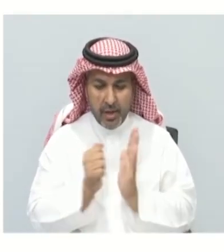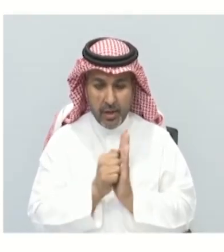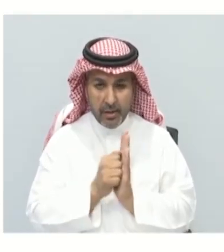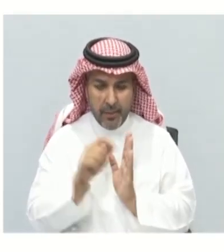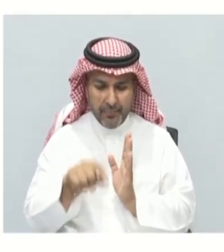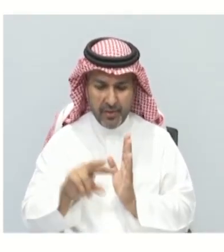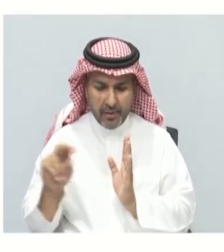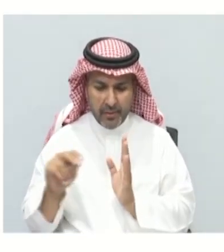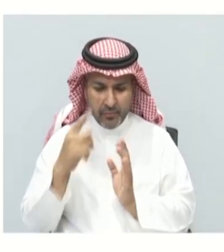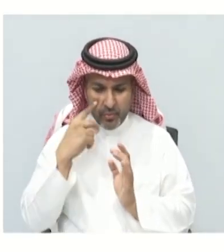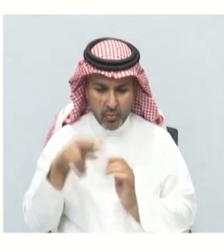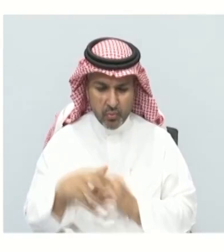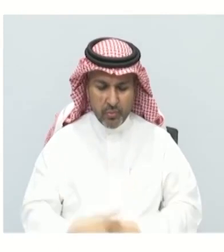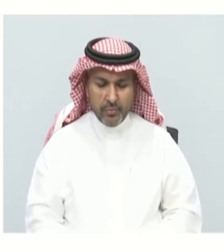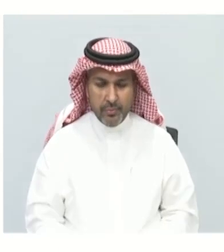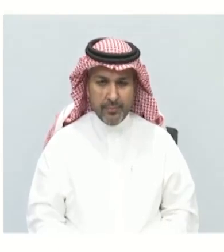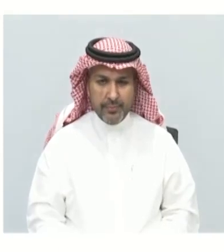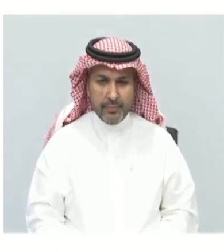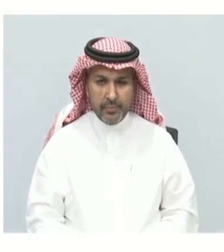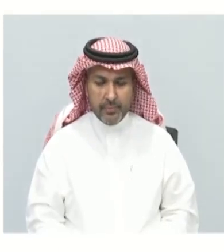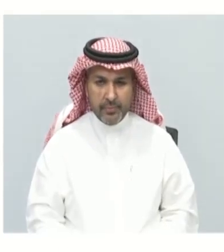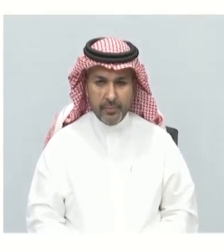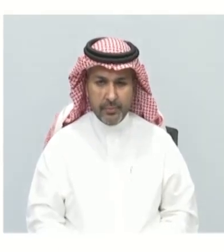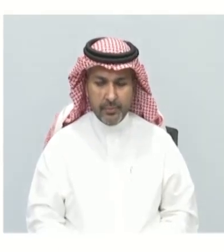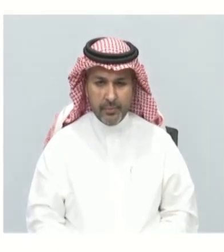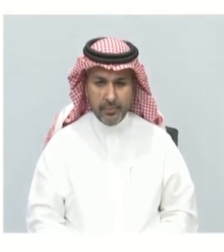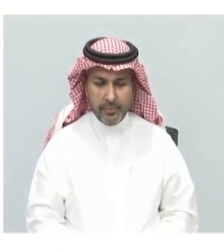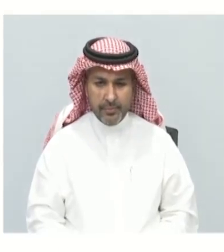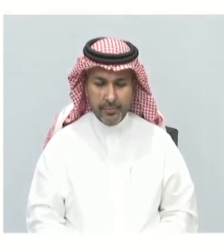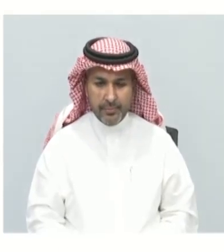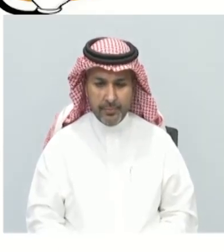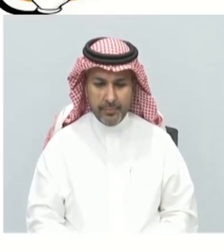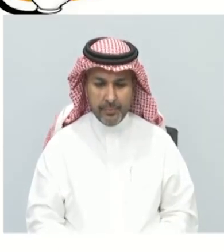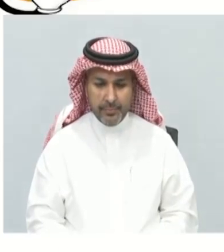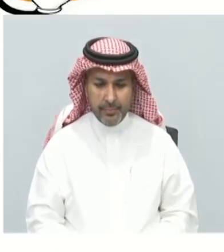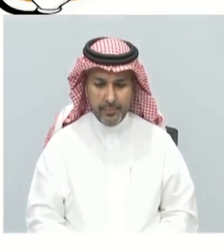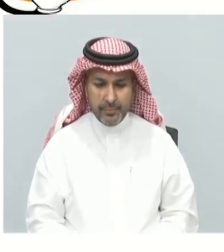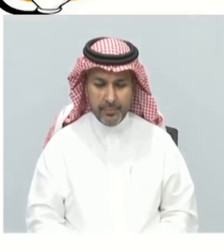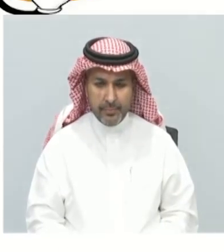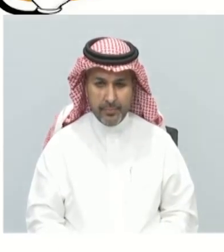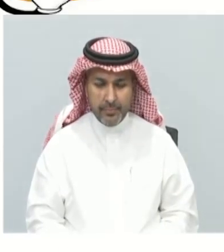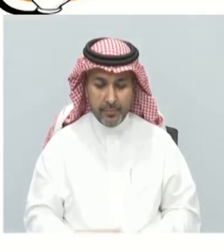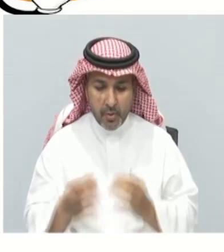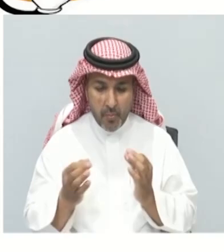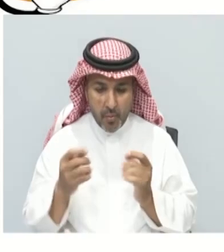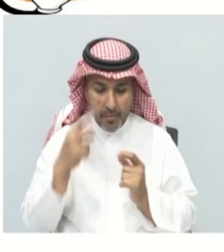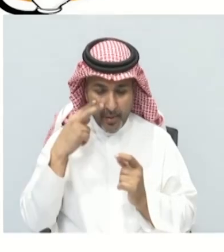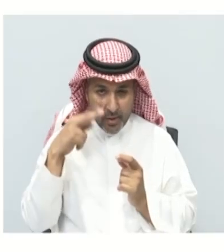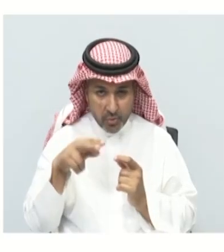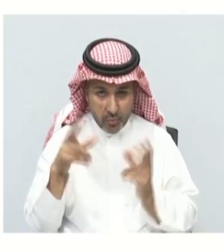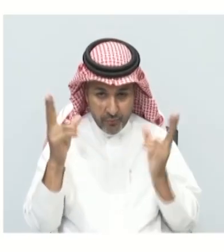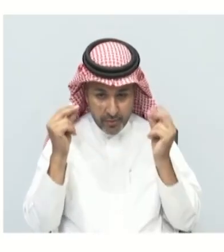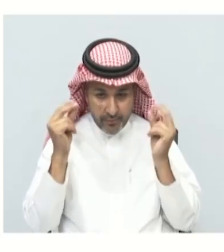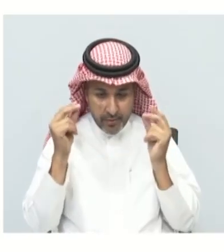60 خطط على ما ذكرت هنا في هذه الصفحه الرسومات موجوده لديك في الكتاب احرص عزيزي الطالب والطالب ان تنقل هذا التحليل لاي وبي وسي